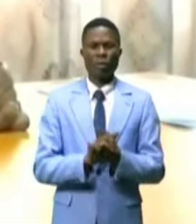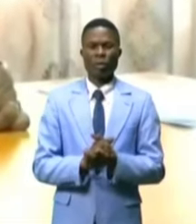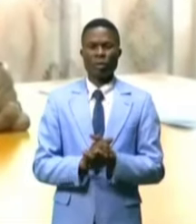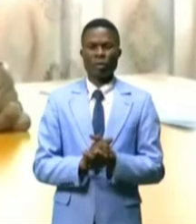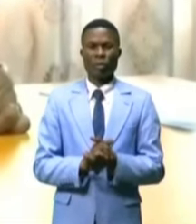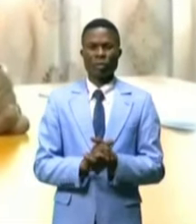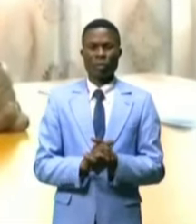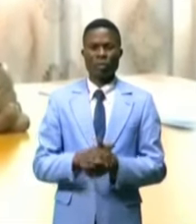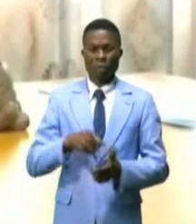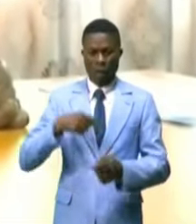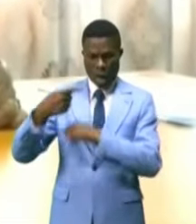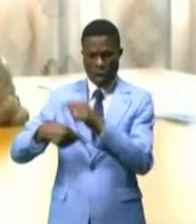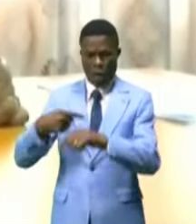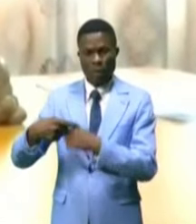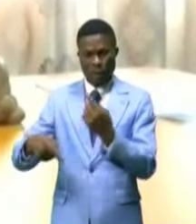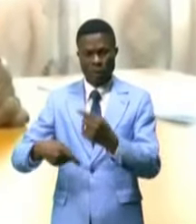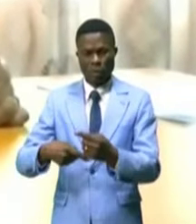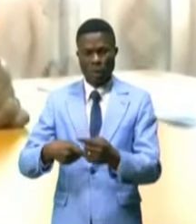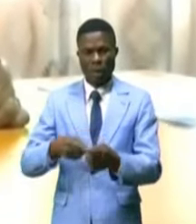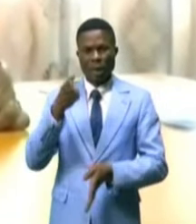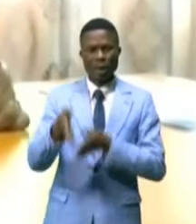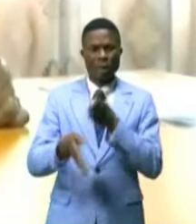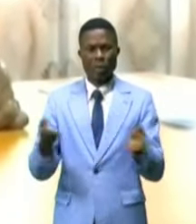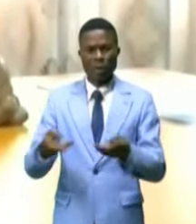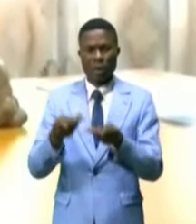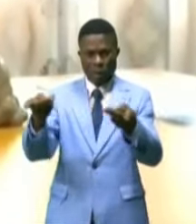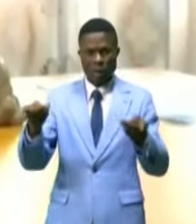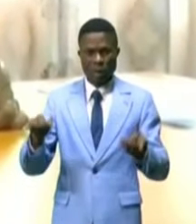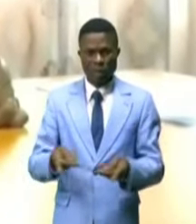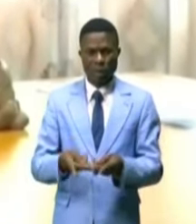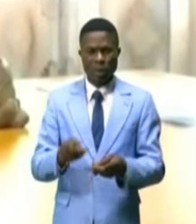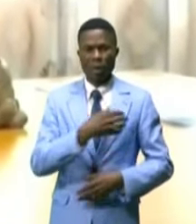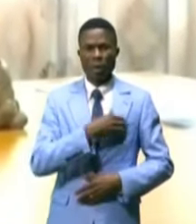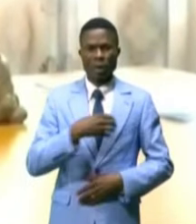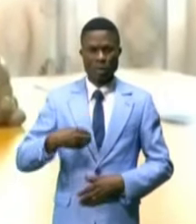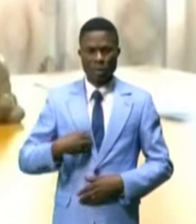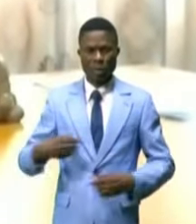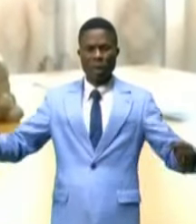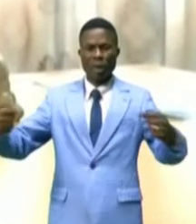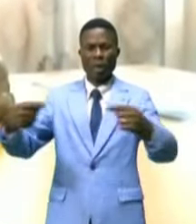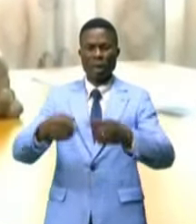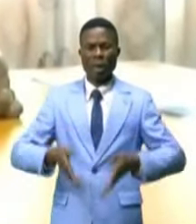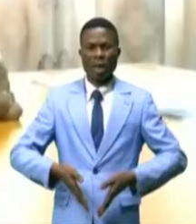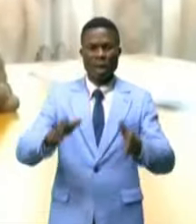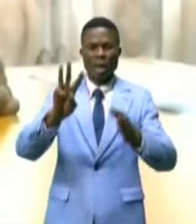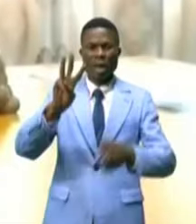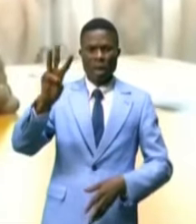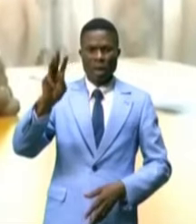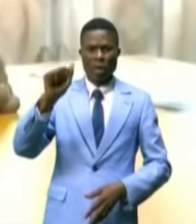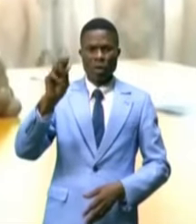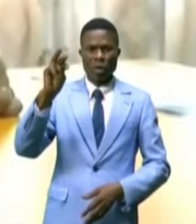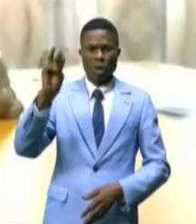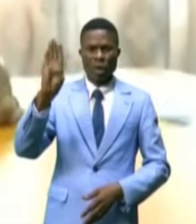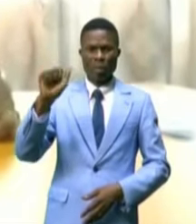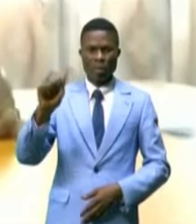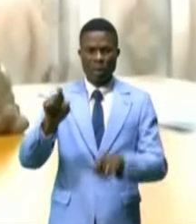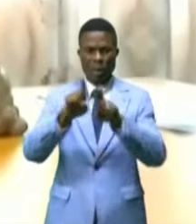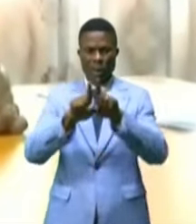Le point de départ, la place de la femme au croisement des avenues Wamba et Fatundu